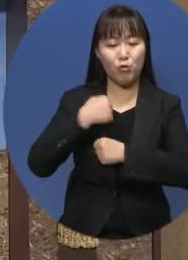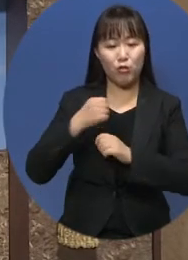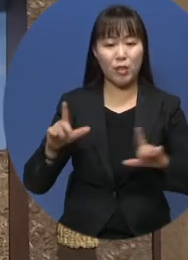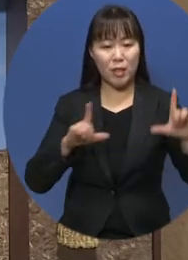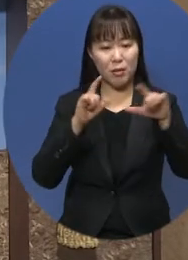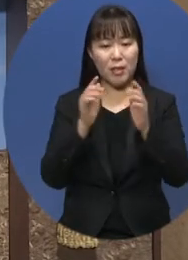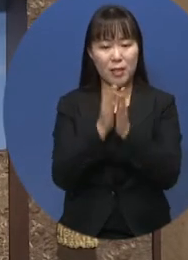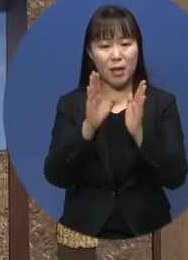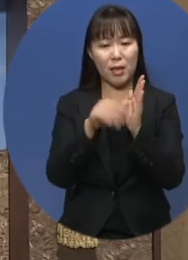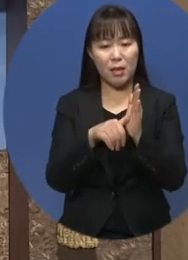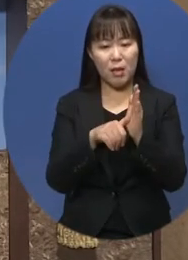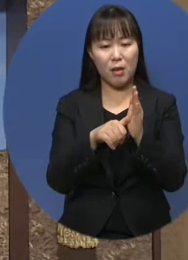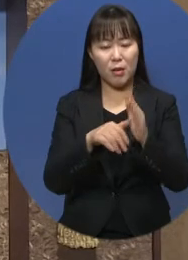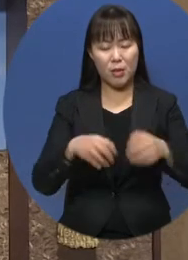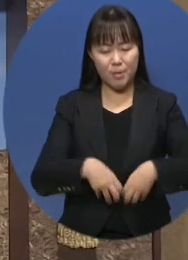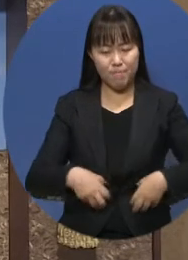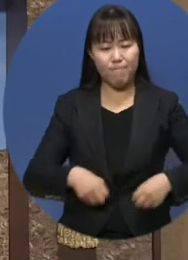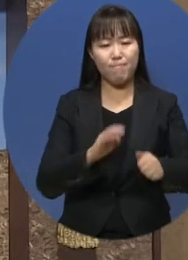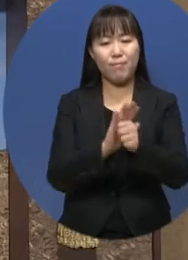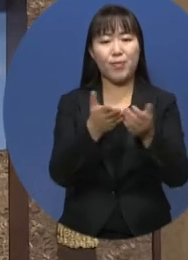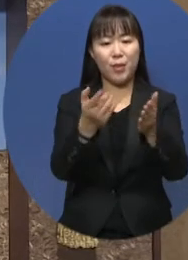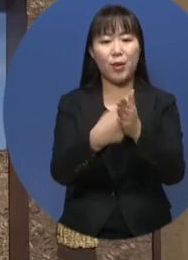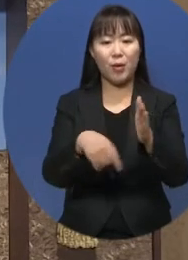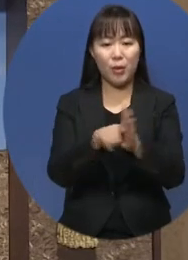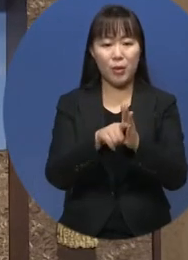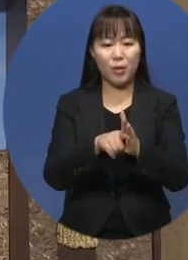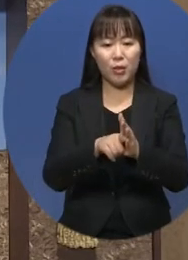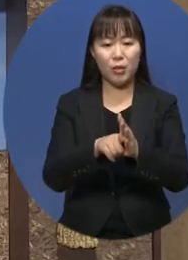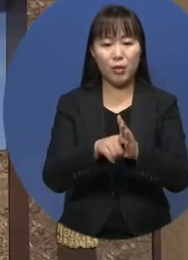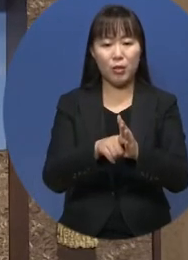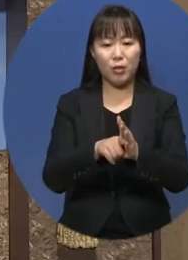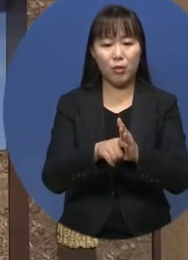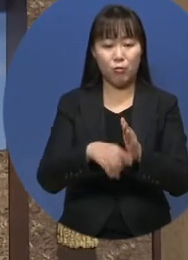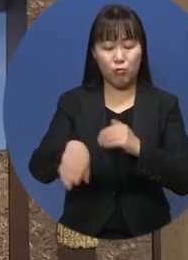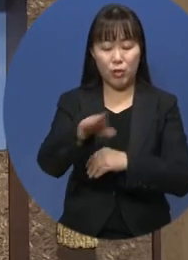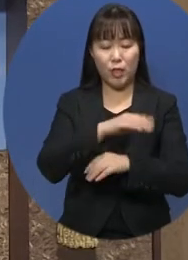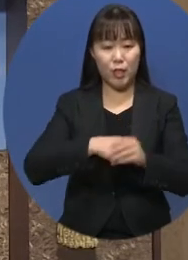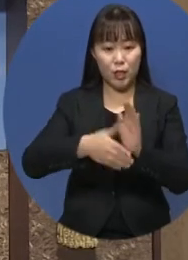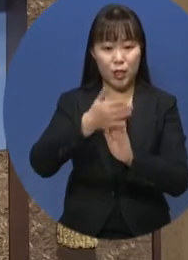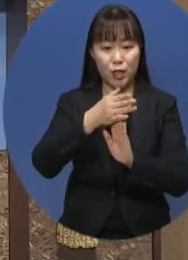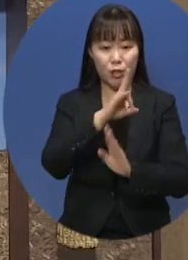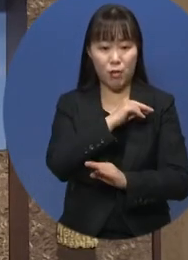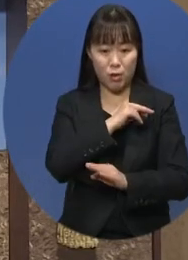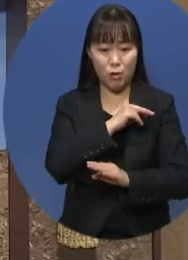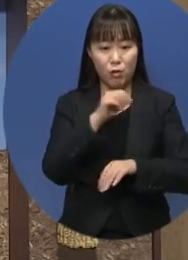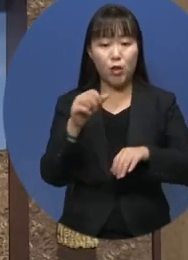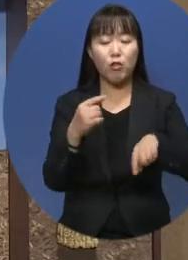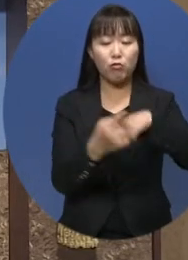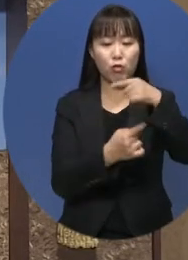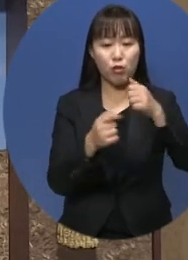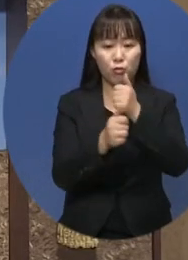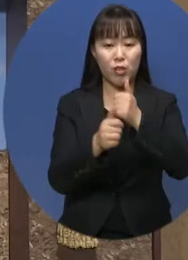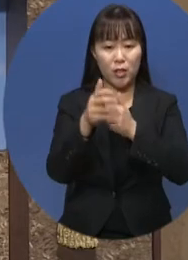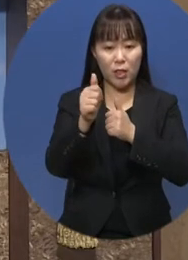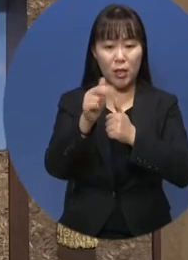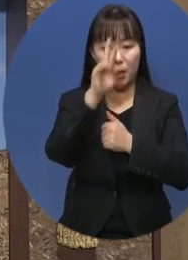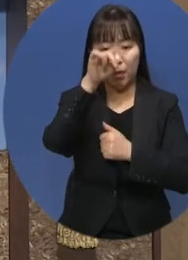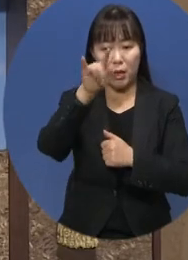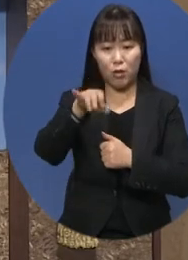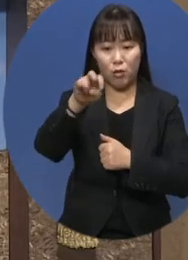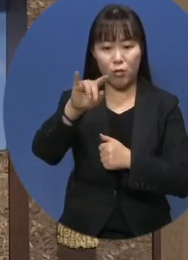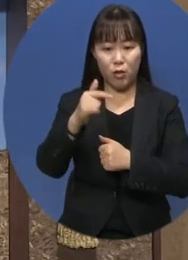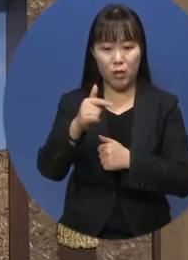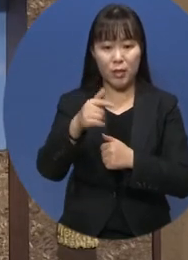생활을 시작하는데 용기를 북돋아 주기 위해서 우리 구리시 의회에서 그때 우리 운영위원장 박성은 우리 의 원인이